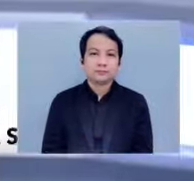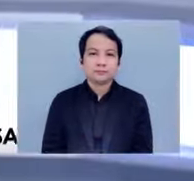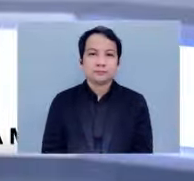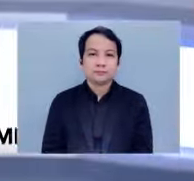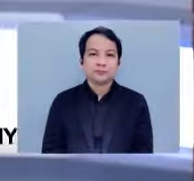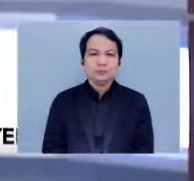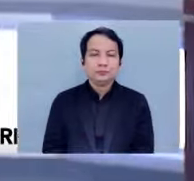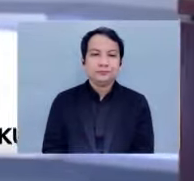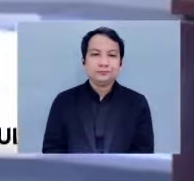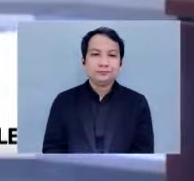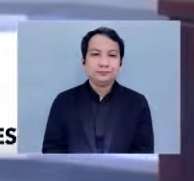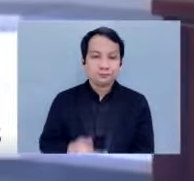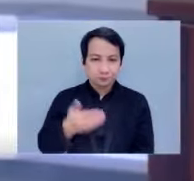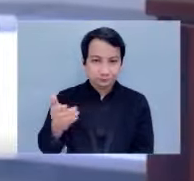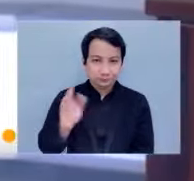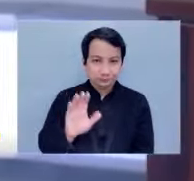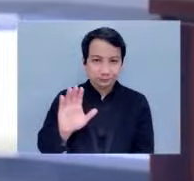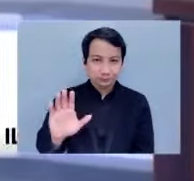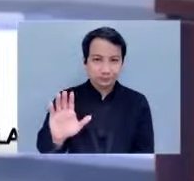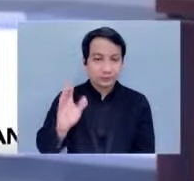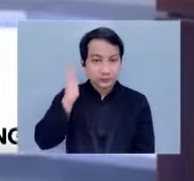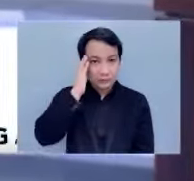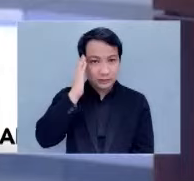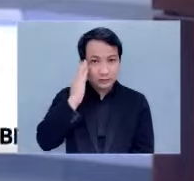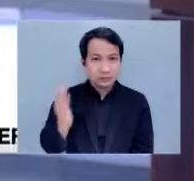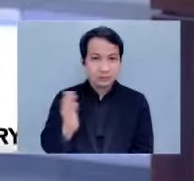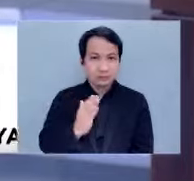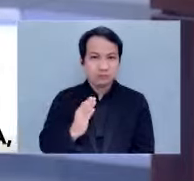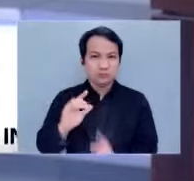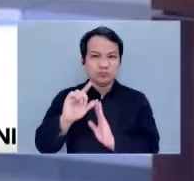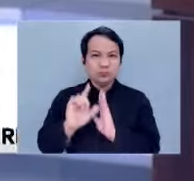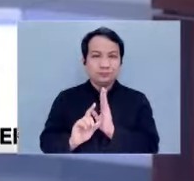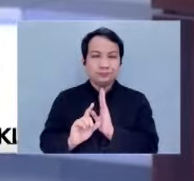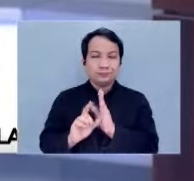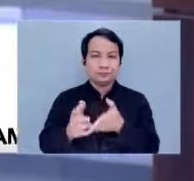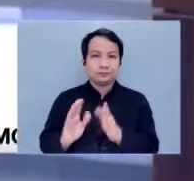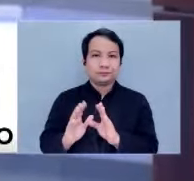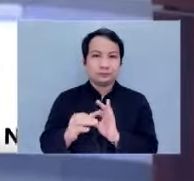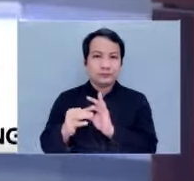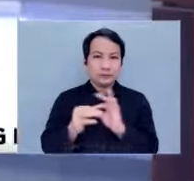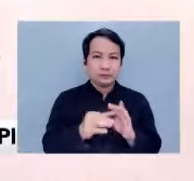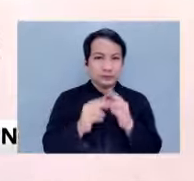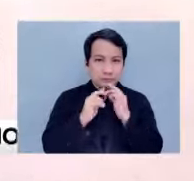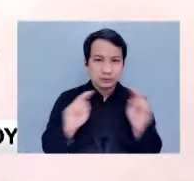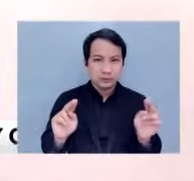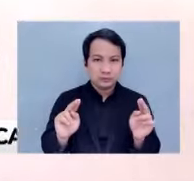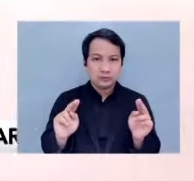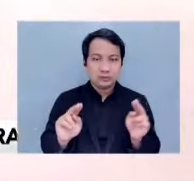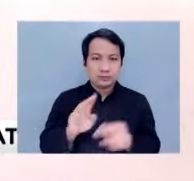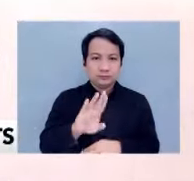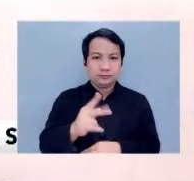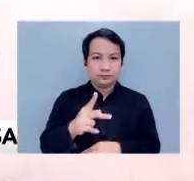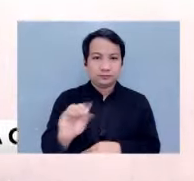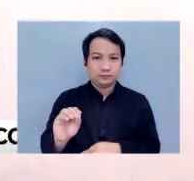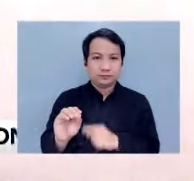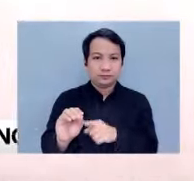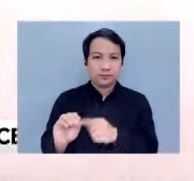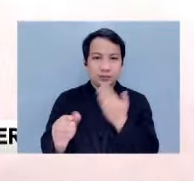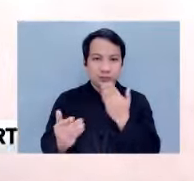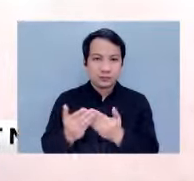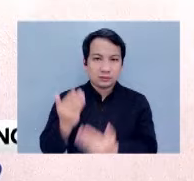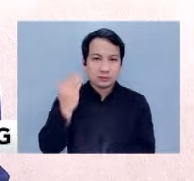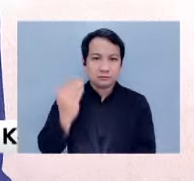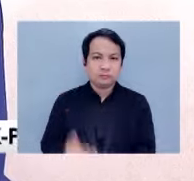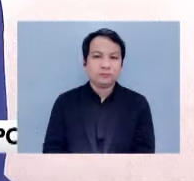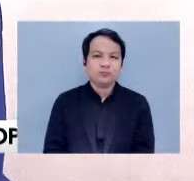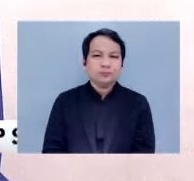At para samahan tayong alamin ang legal na aspeto ng usaping yan, nagbabalik ngayong umaga si Attorney Buko de la Cruz. Good morning sa'yo, Attorney Buko. Good